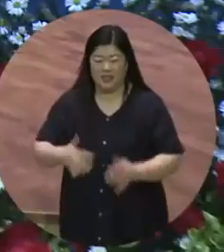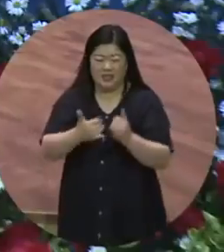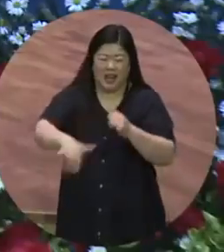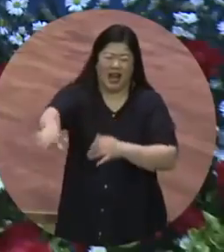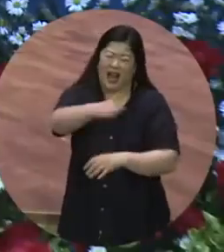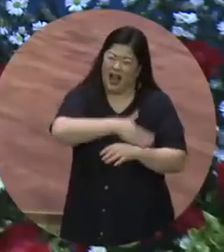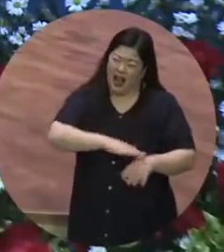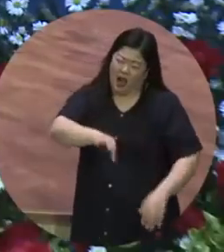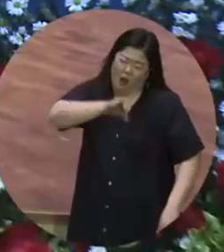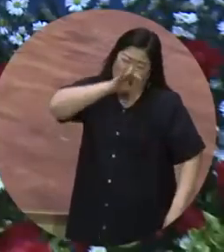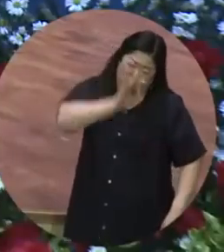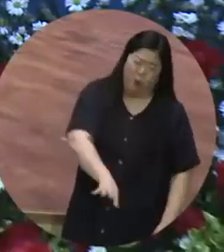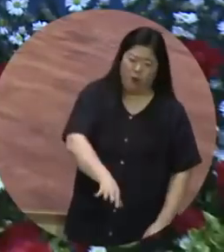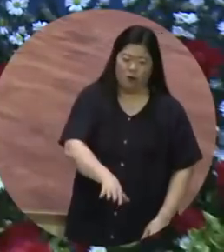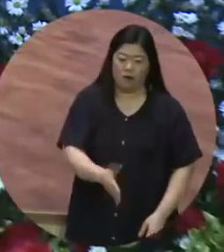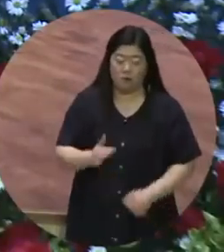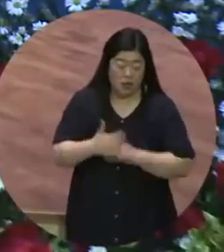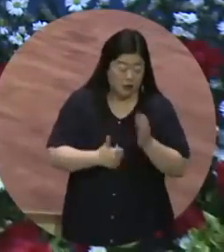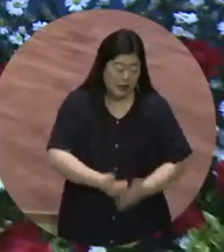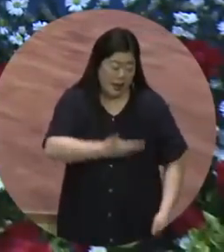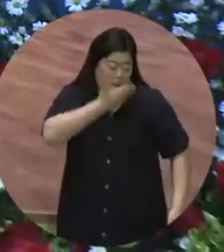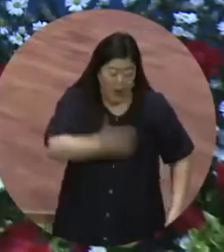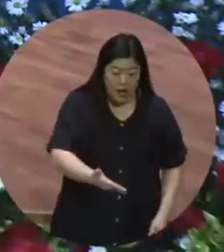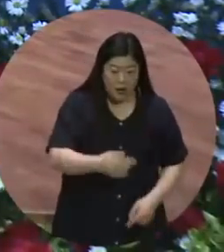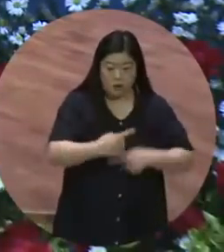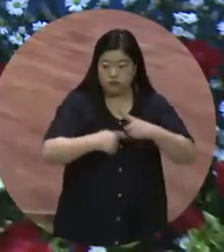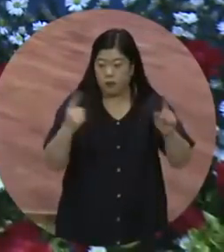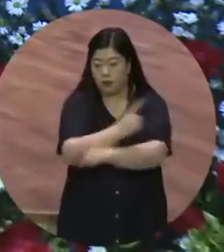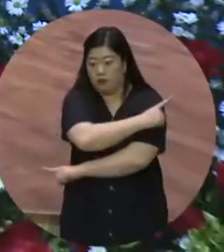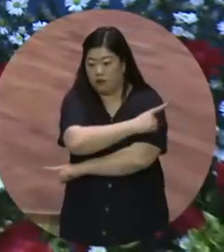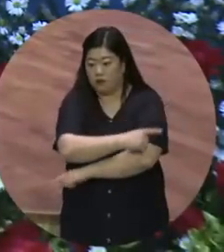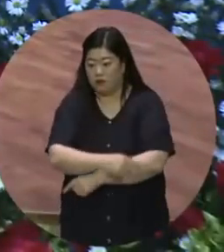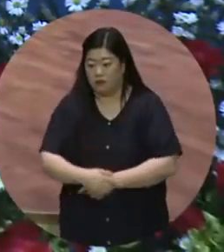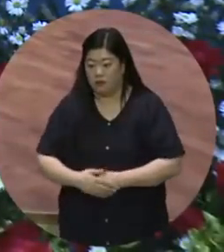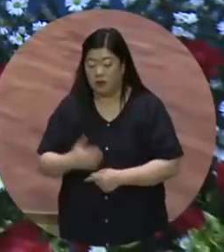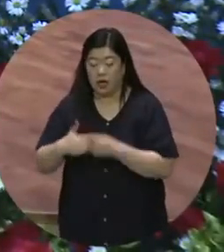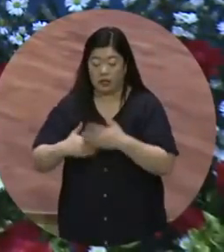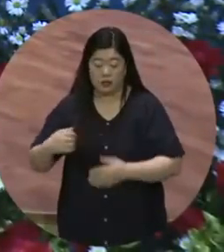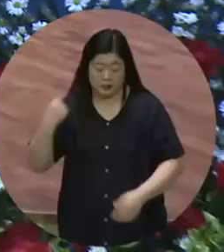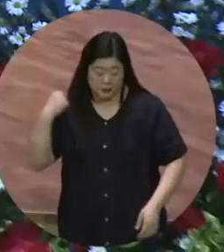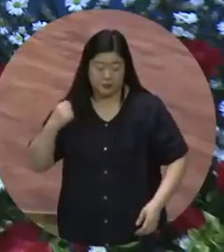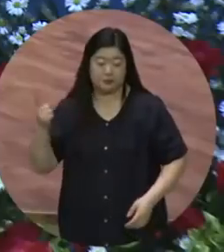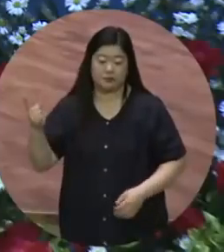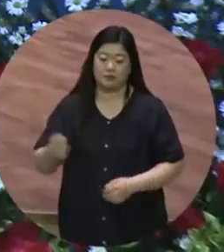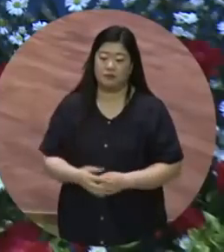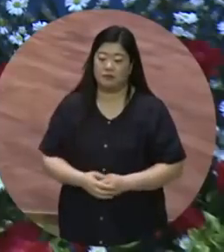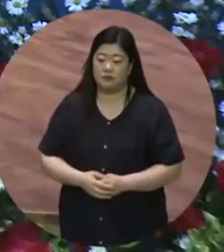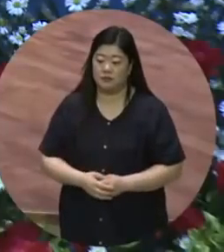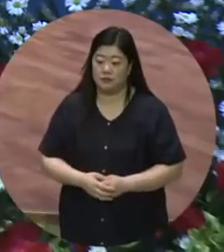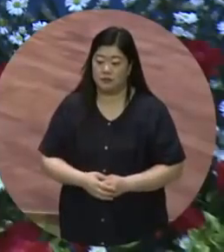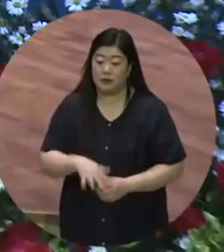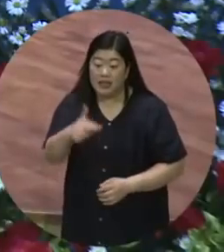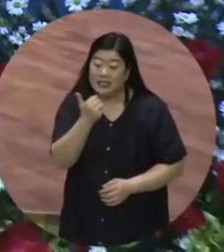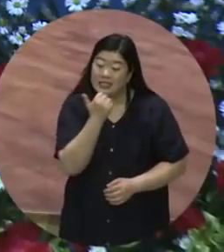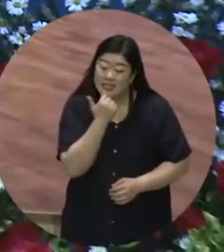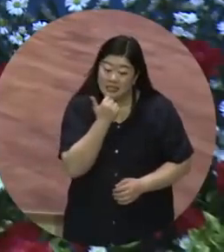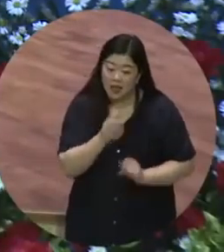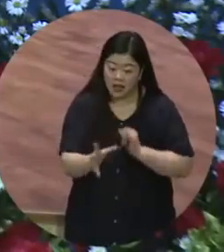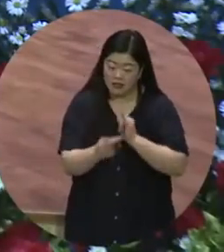하시는 하나님 앞에 간구하시기 바랍니다. 이삭이 기도 안 한 게